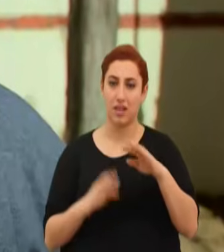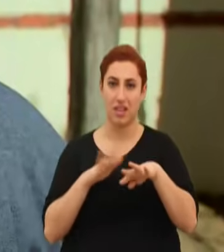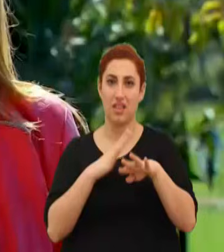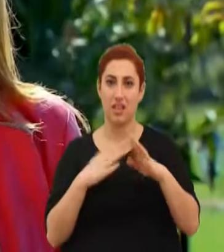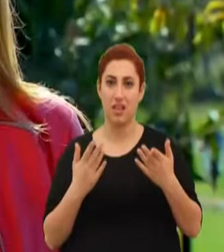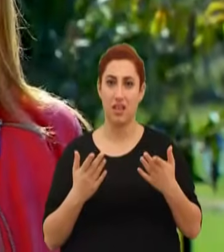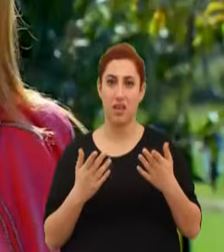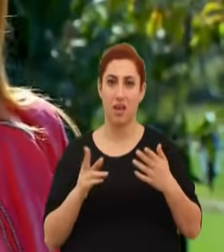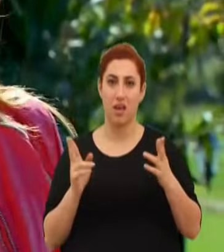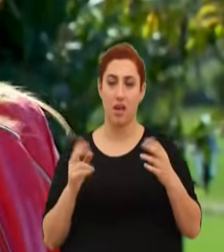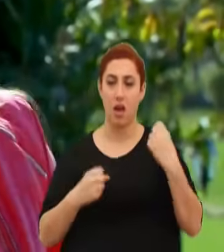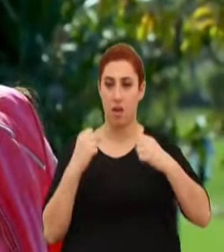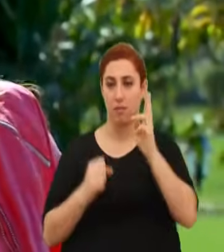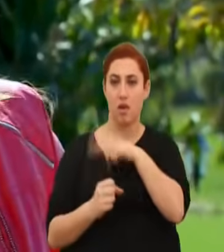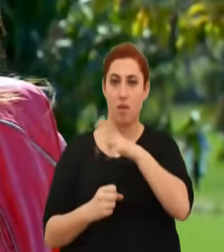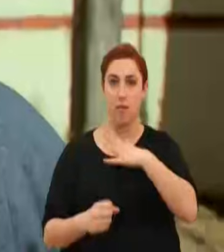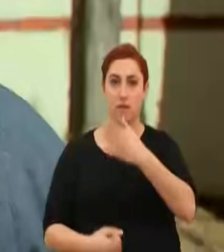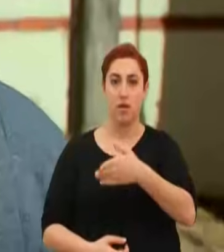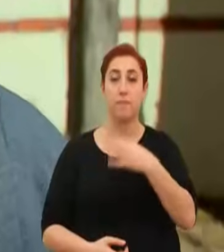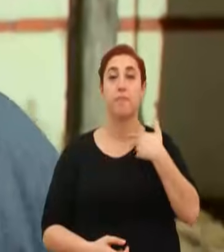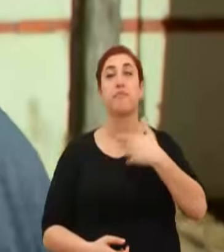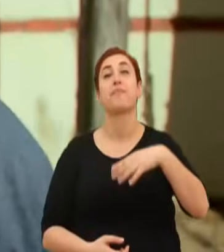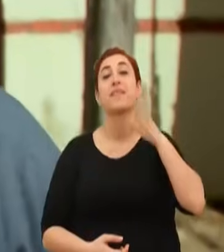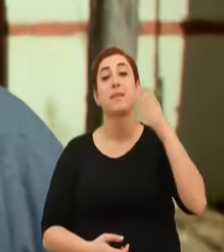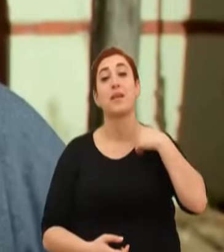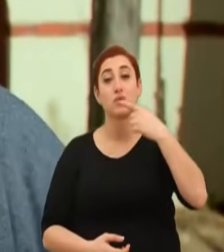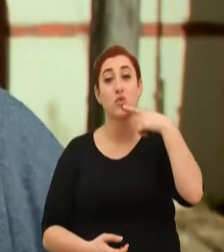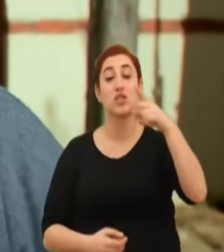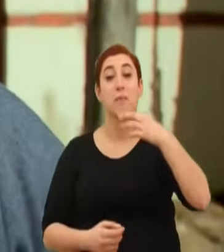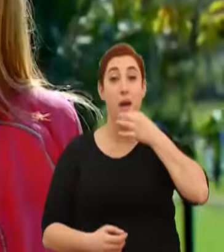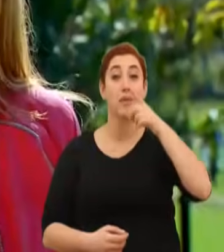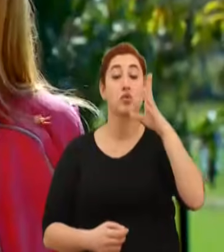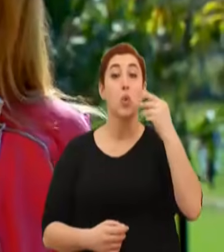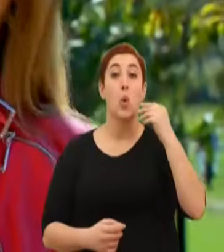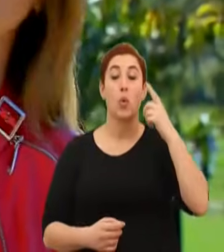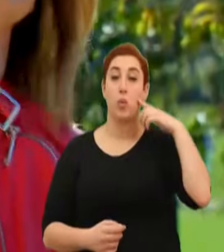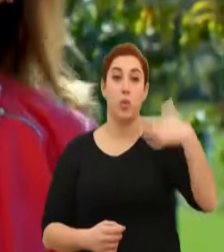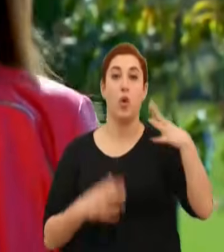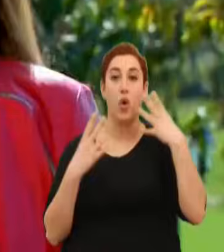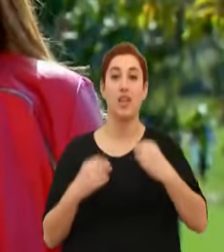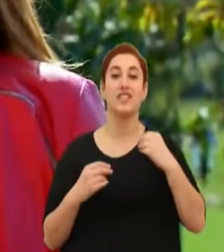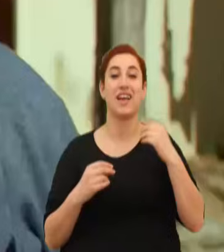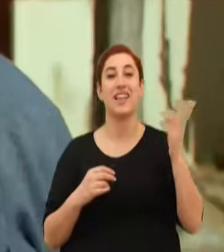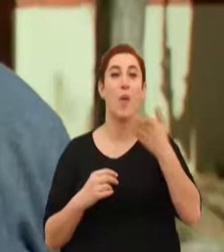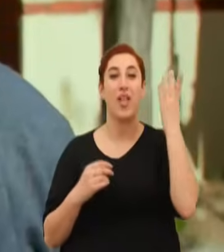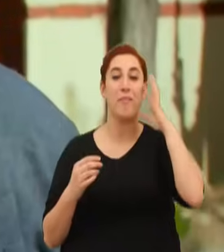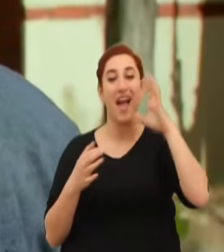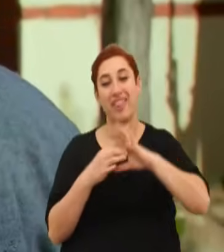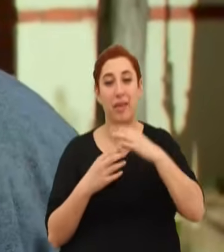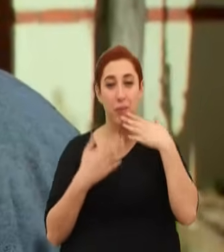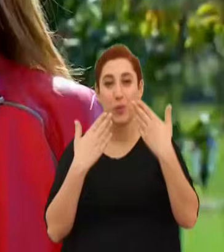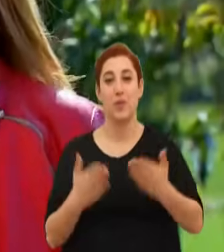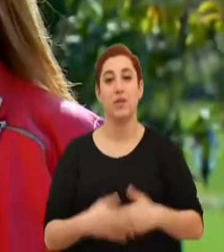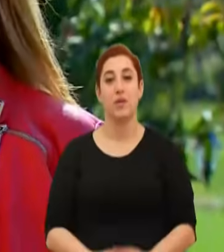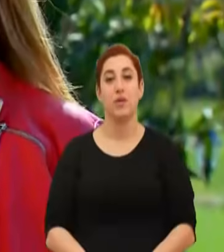Niye? Arabada kemer. Yok. Yani söyleyeceğim haber sizi çok sarsacak. Mecazi anlamda kullanıyorum